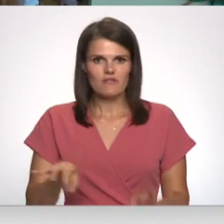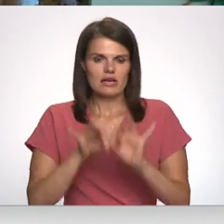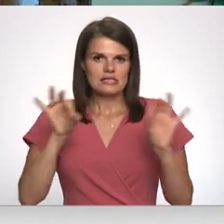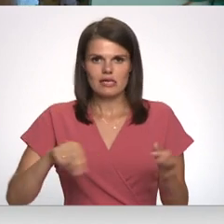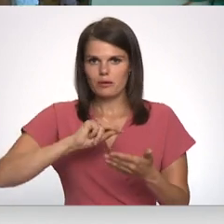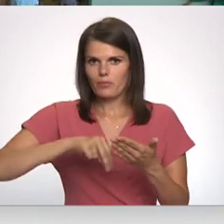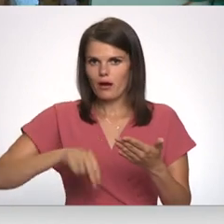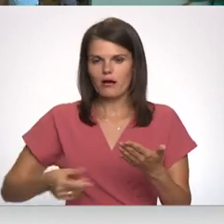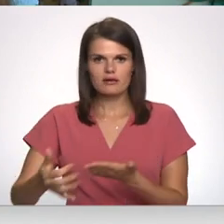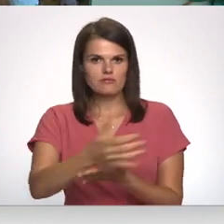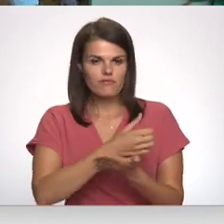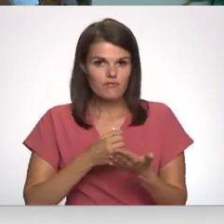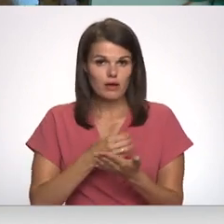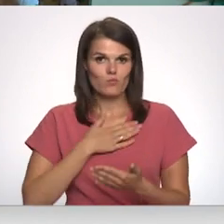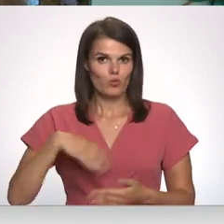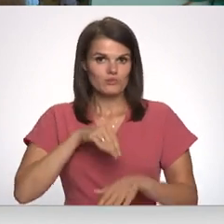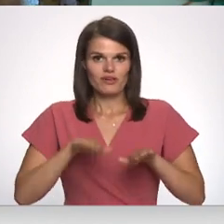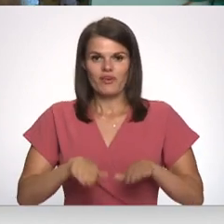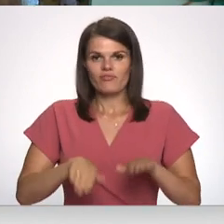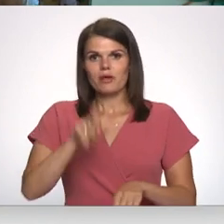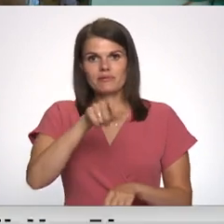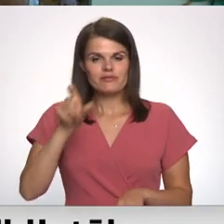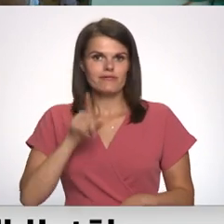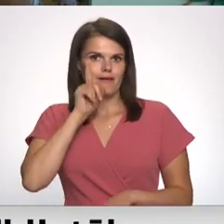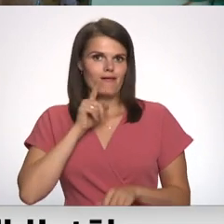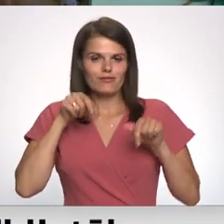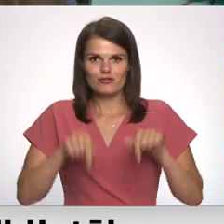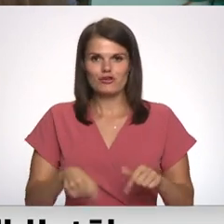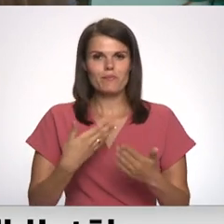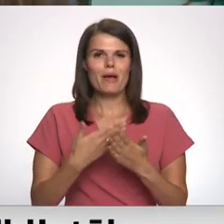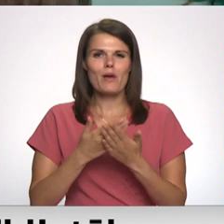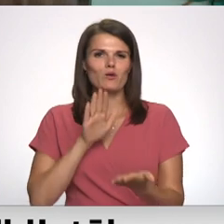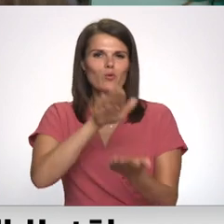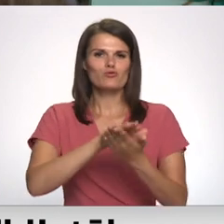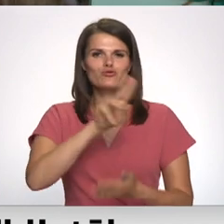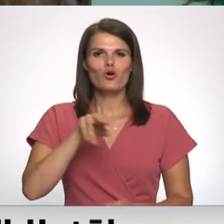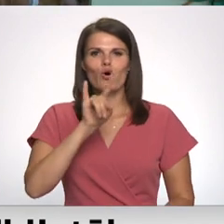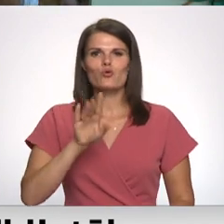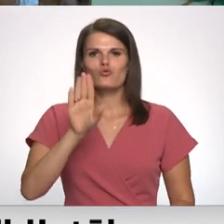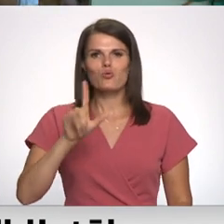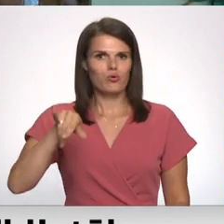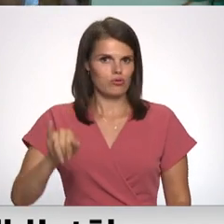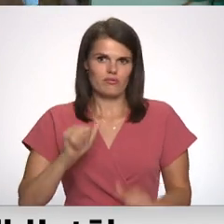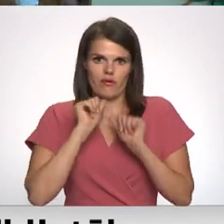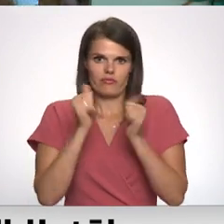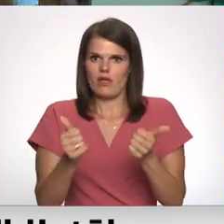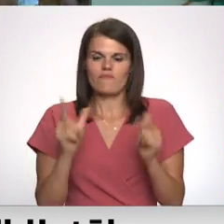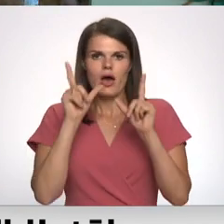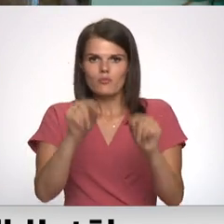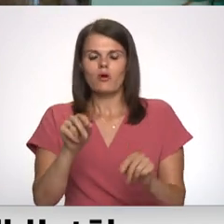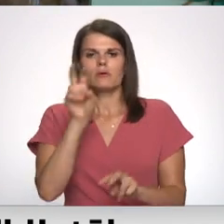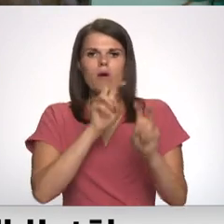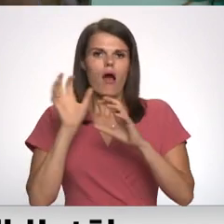mums bulduriniekiem, jo uz dubultiem es ar bērniem, piemēram, nevaru tikt. Tas ir pilnīgi cits stāsts. Tas nozīmē